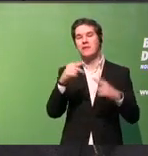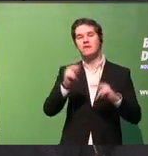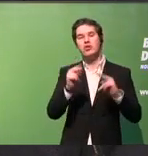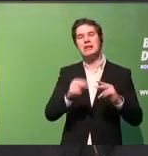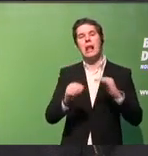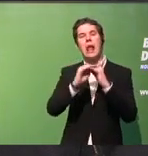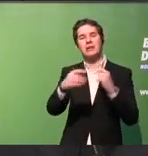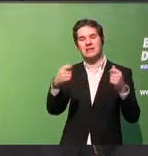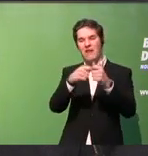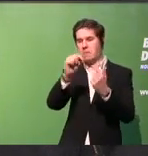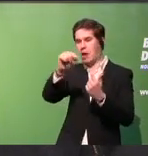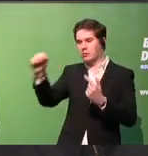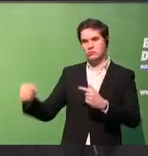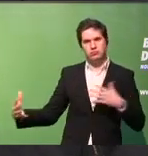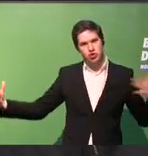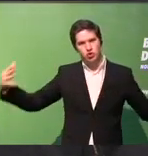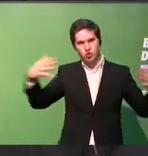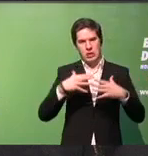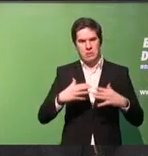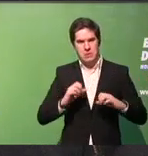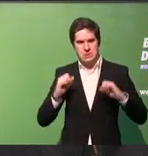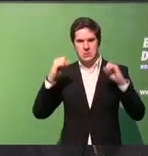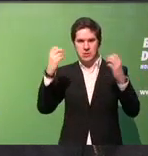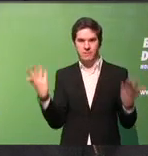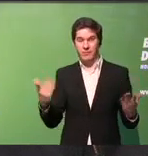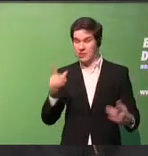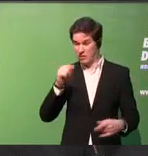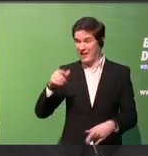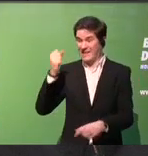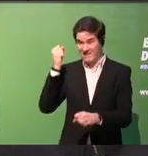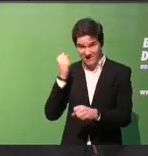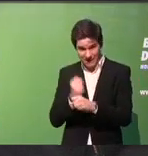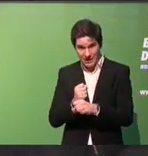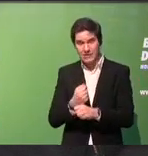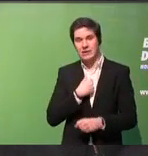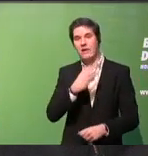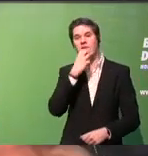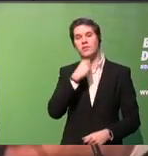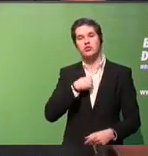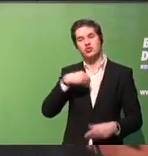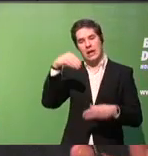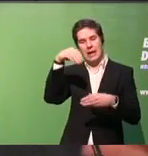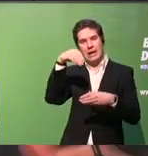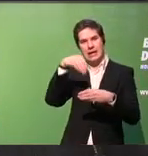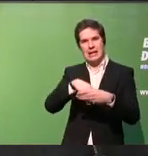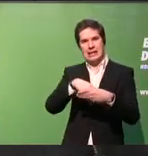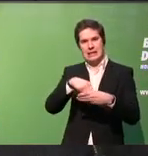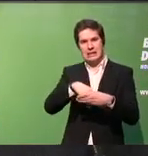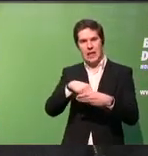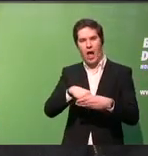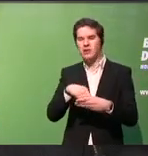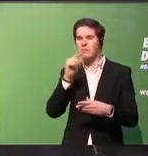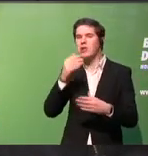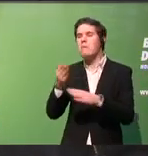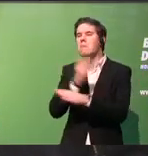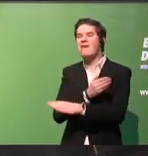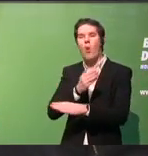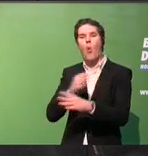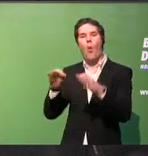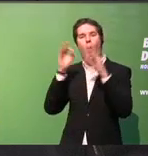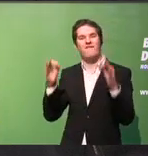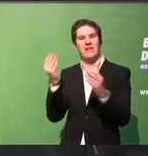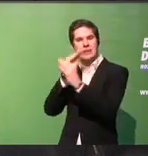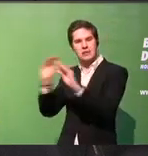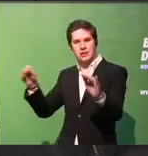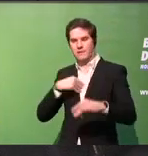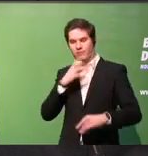Kommunalwahl ist. Diese Kampagne wollen wir euch dann, wenn sie fertig ist, intern, bevor das sozusagen an die Öffentlichkeit geht, präsentieren am 12.